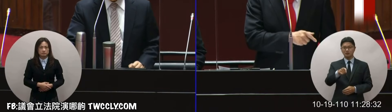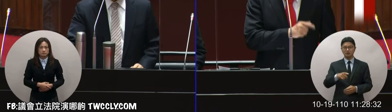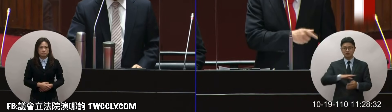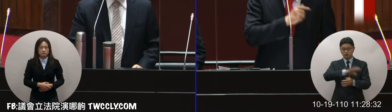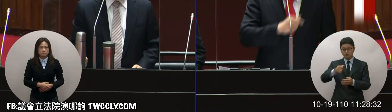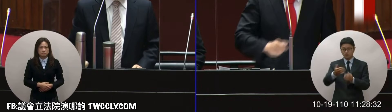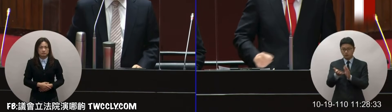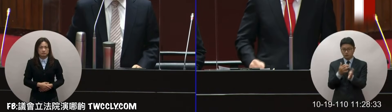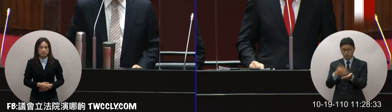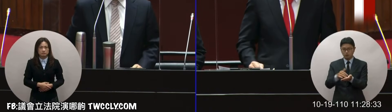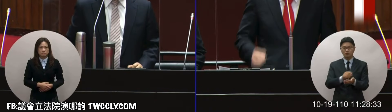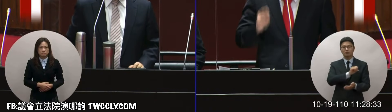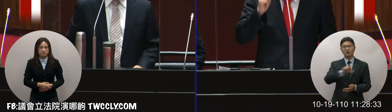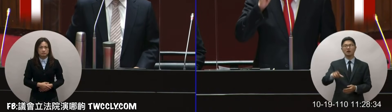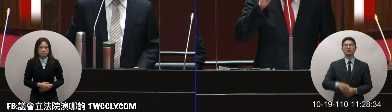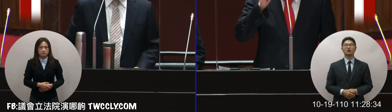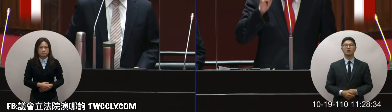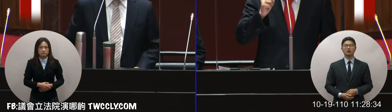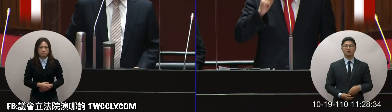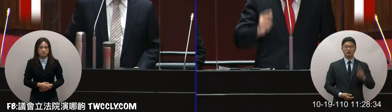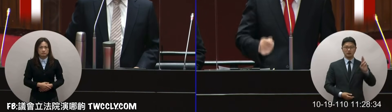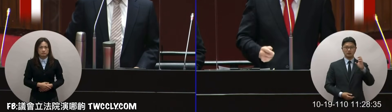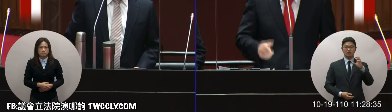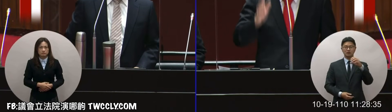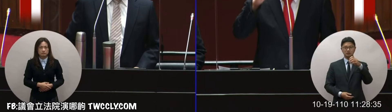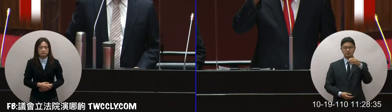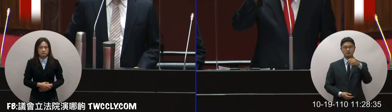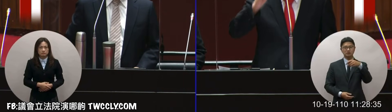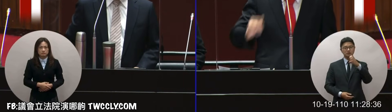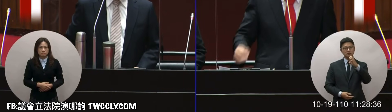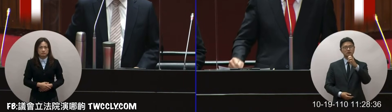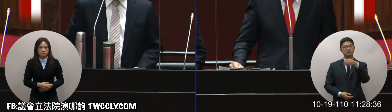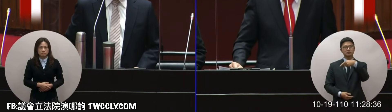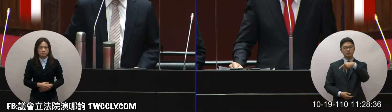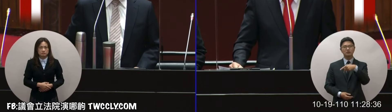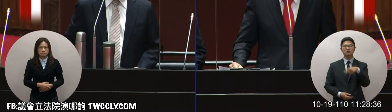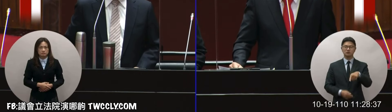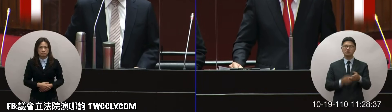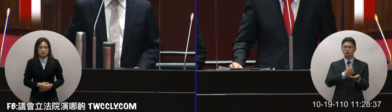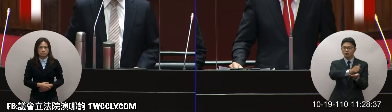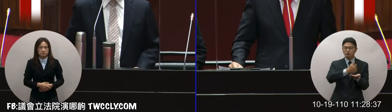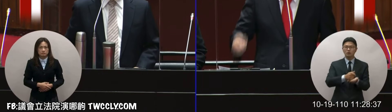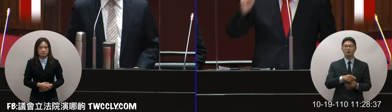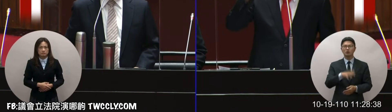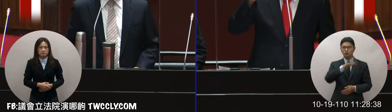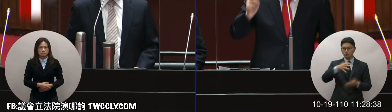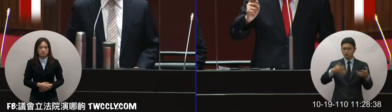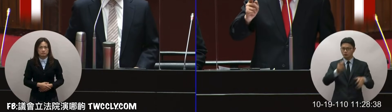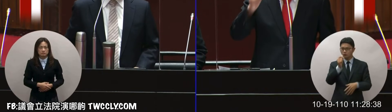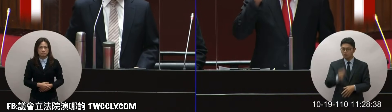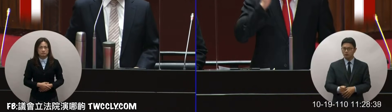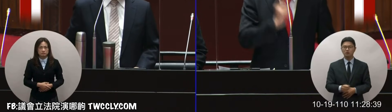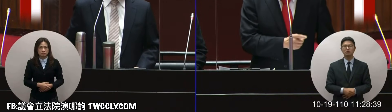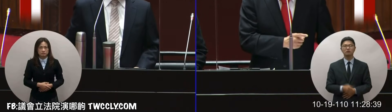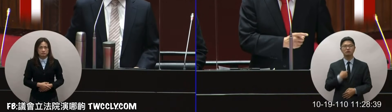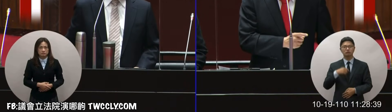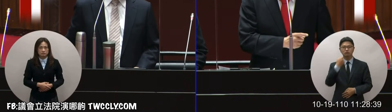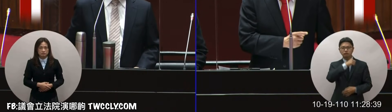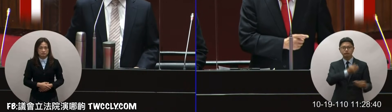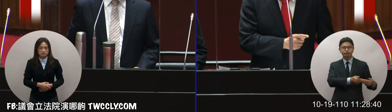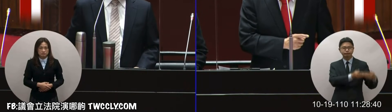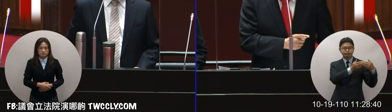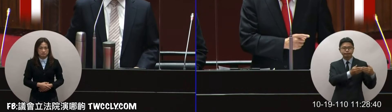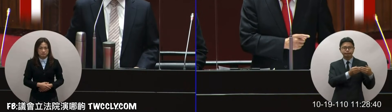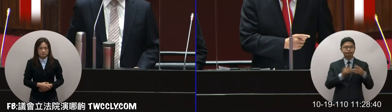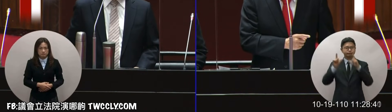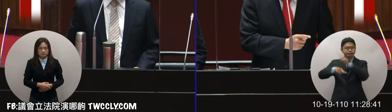东南亚 RCEP 出超170几亿美金，5000多亿台币。今天对大陆、对